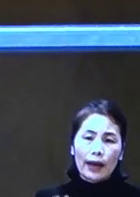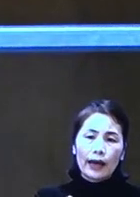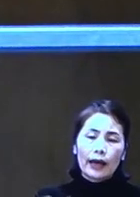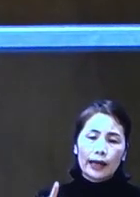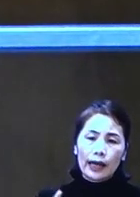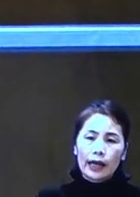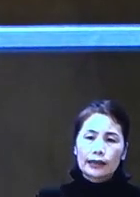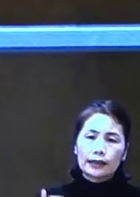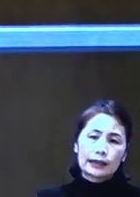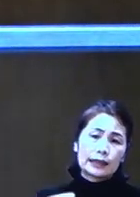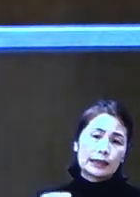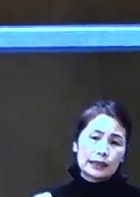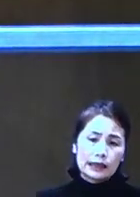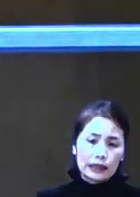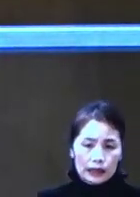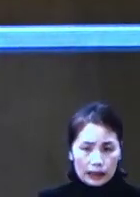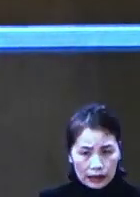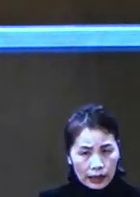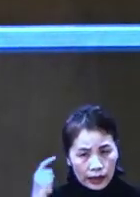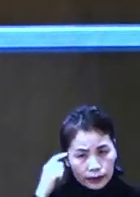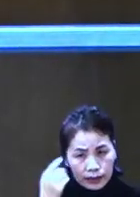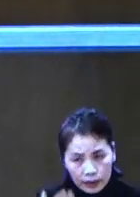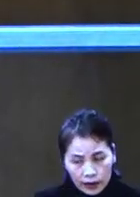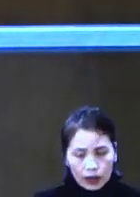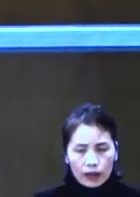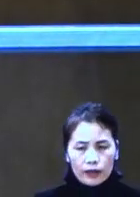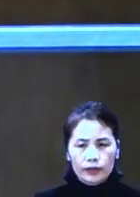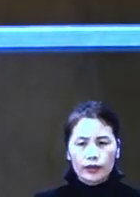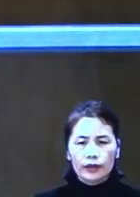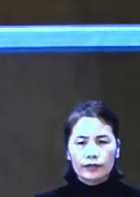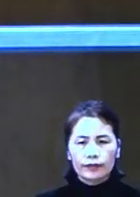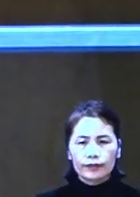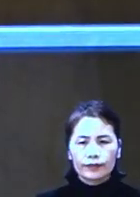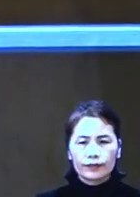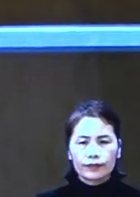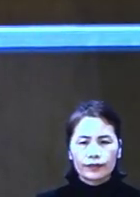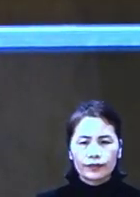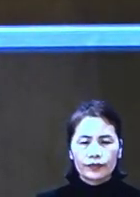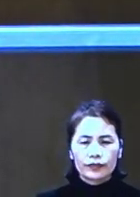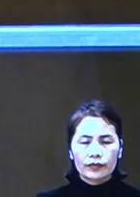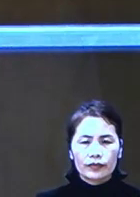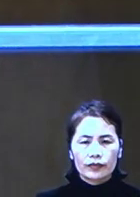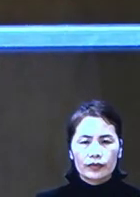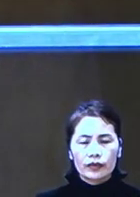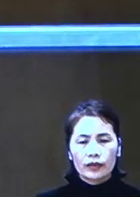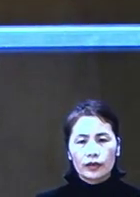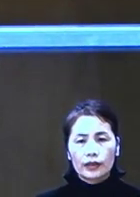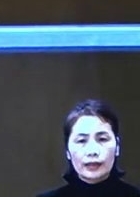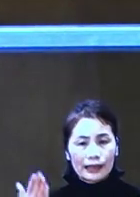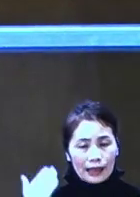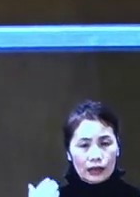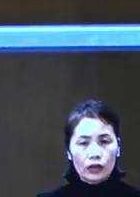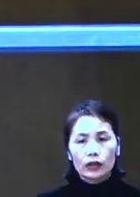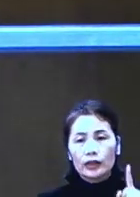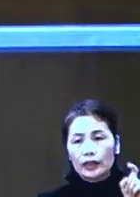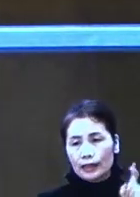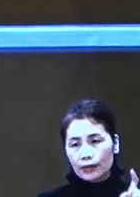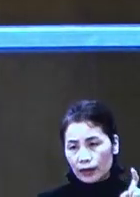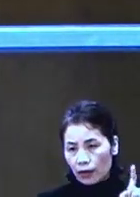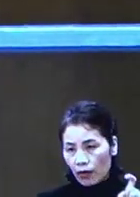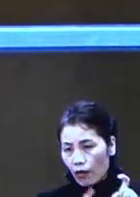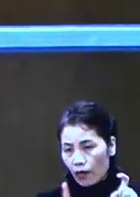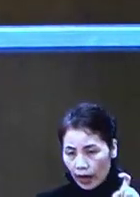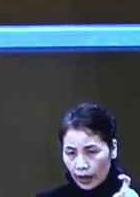진행하시겠습니까? 일기 신도시 정비도 마찬가지입니다. 지난해 11월 윤석열 대통령은 일기